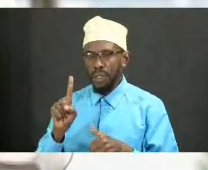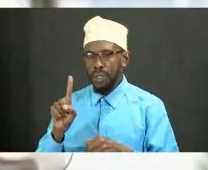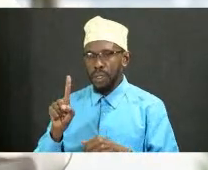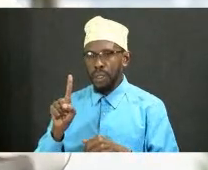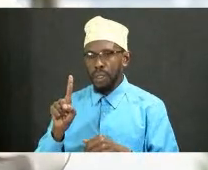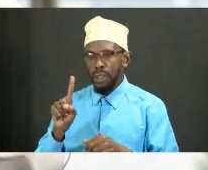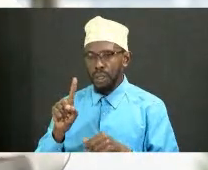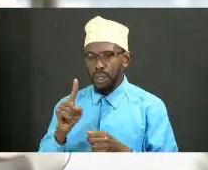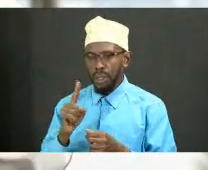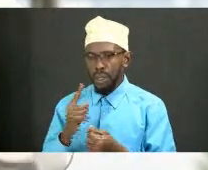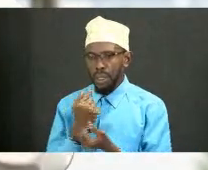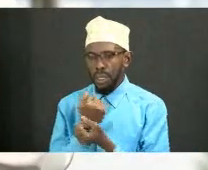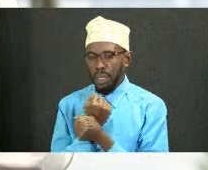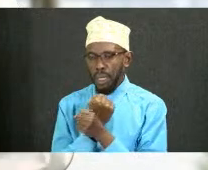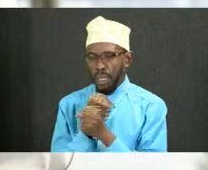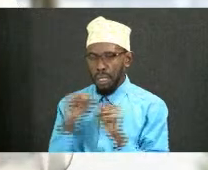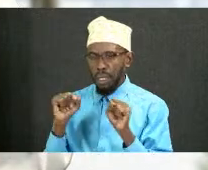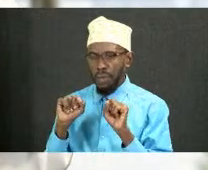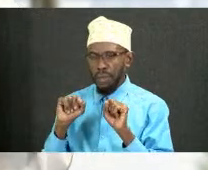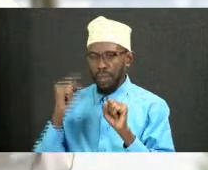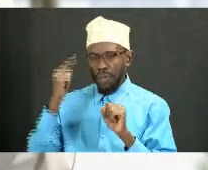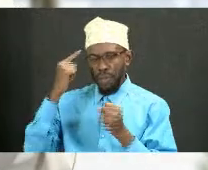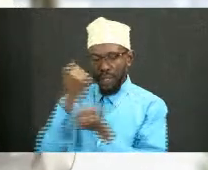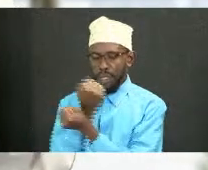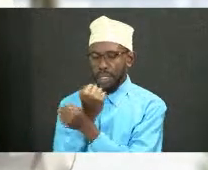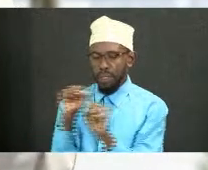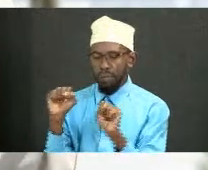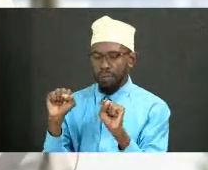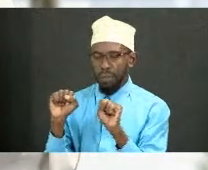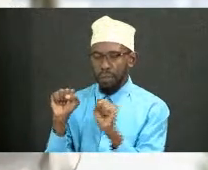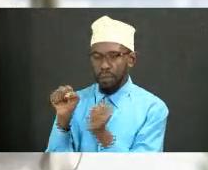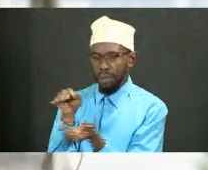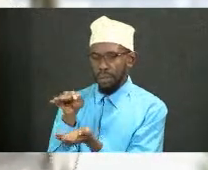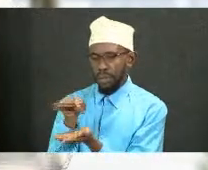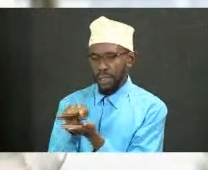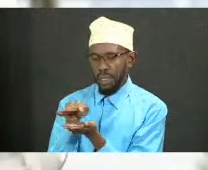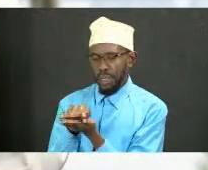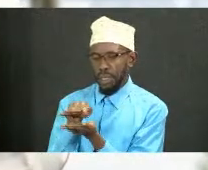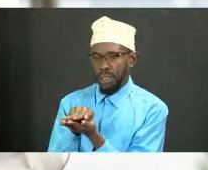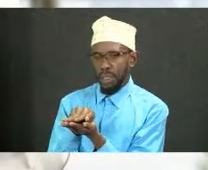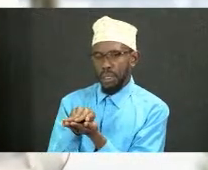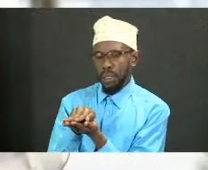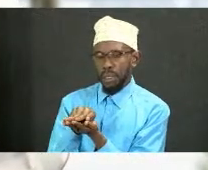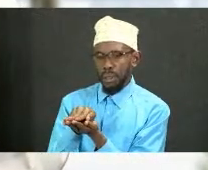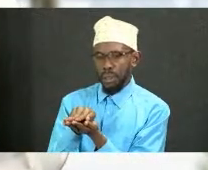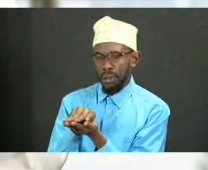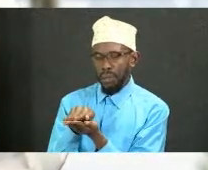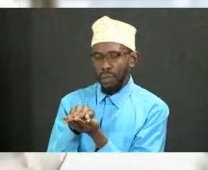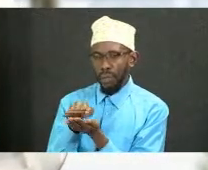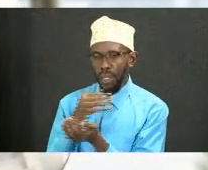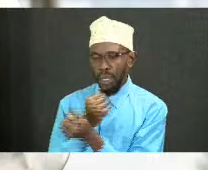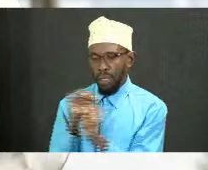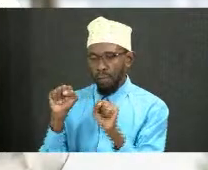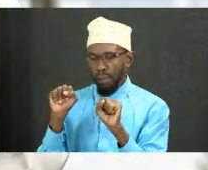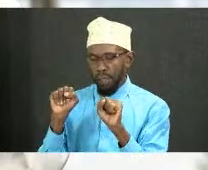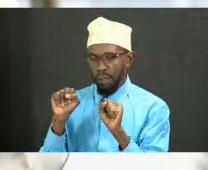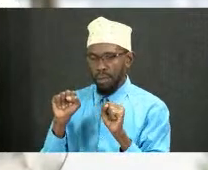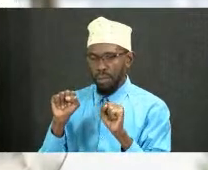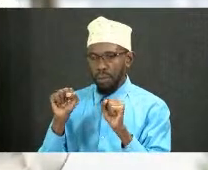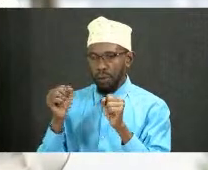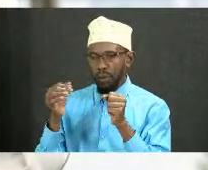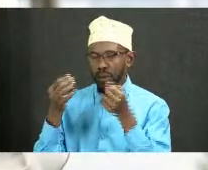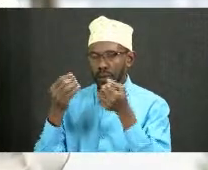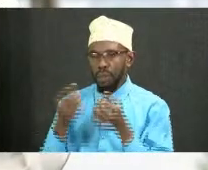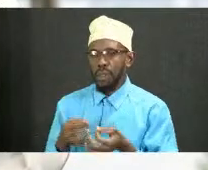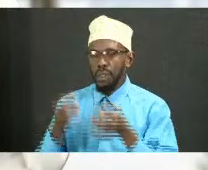tuweze kuwa na nadharia ya sisi kuweka yani pato inshallah taala, ama savings, tukajiwekea hazina.